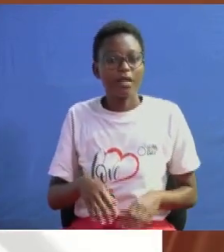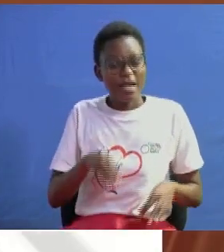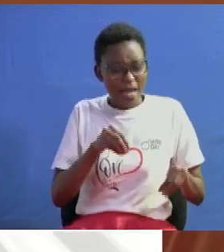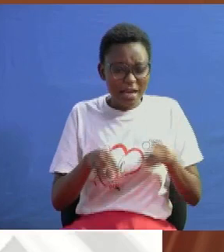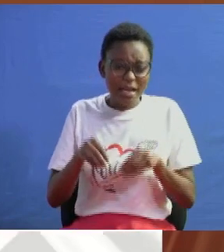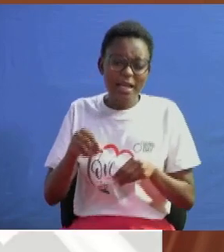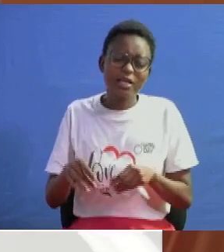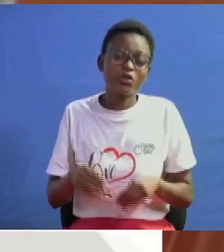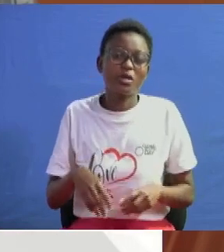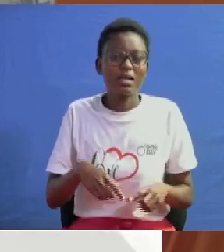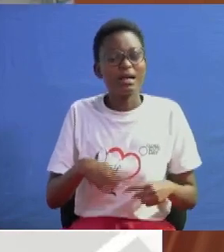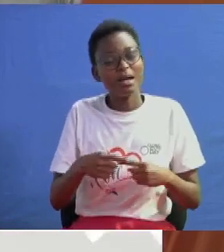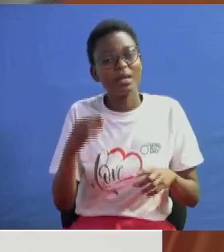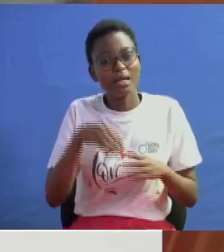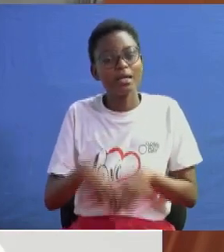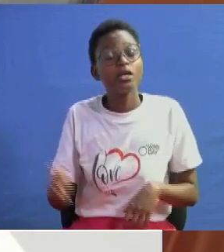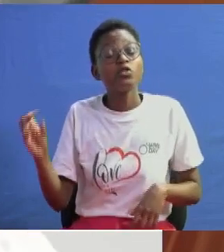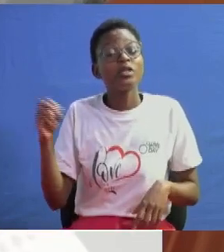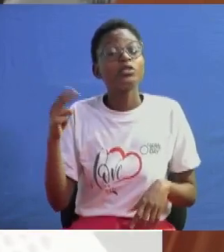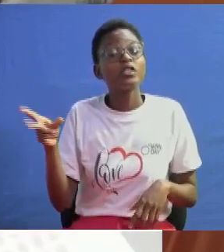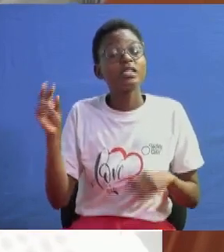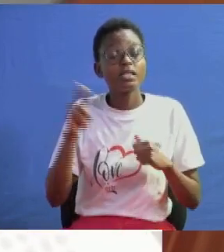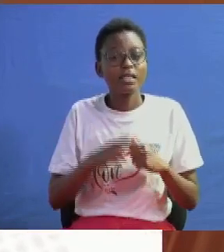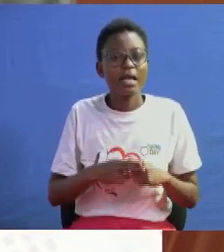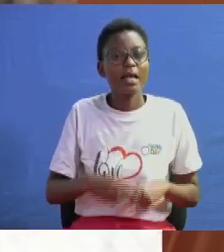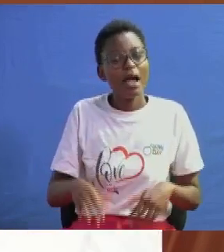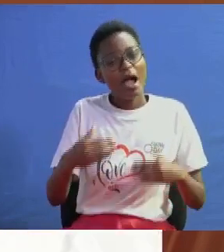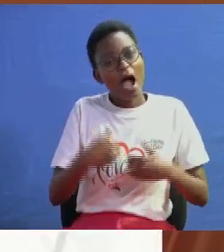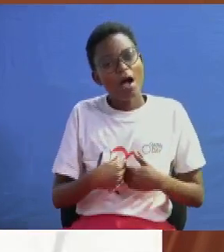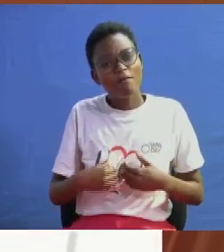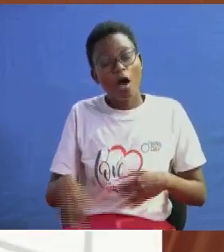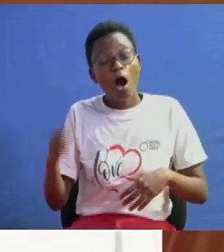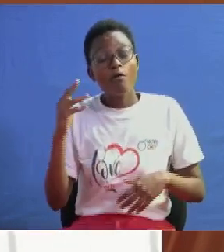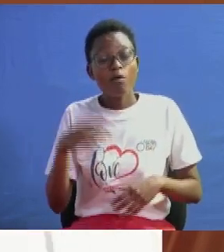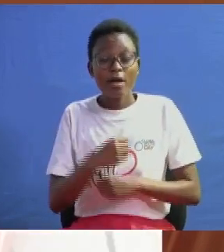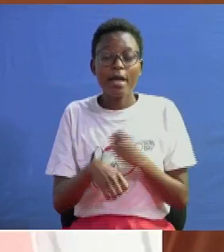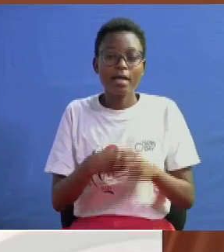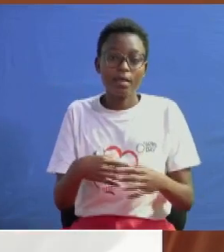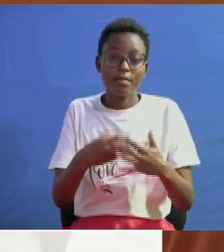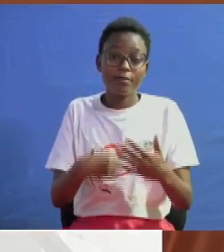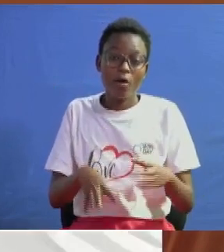ni 2027. Bado tumebaki na miaka 4 mpaka uchaguzi mwingine.